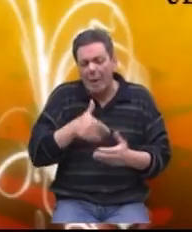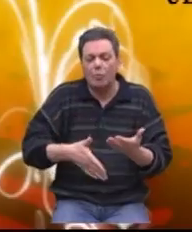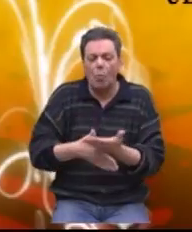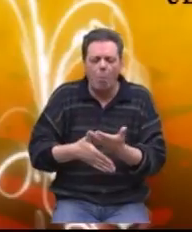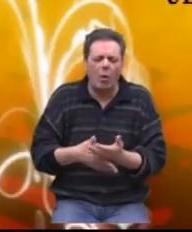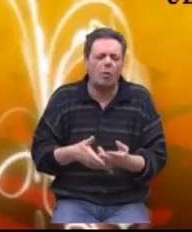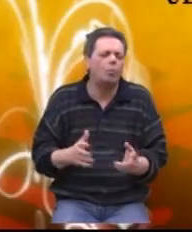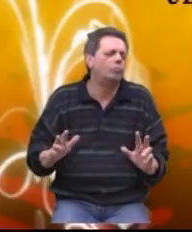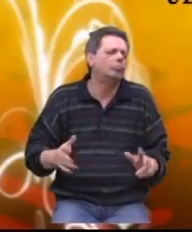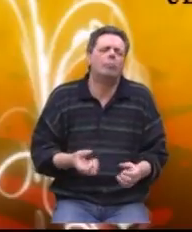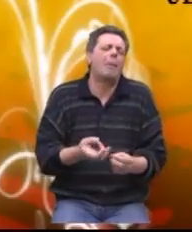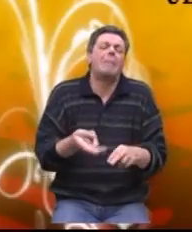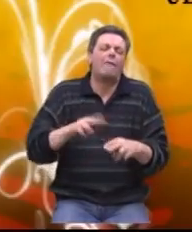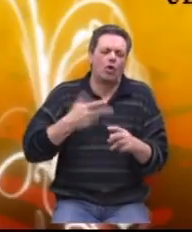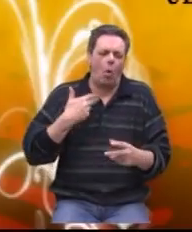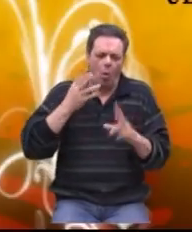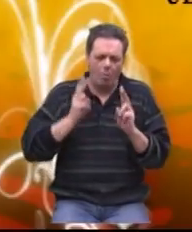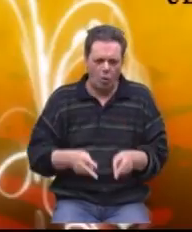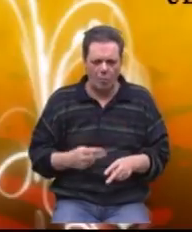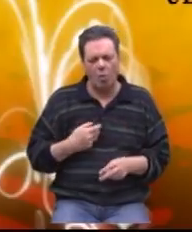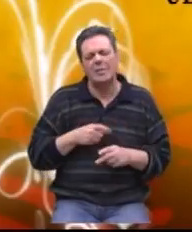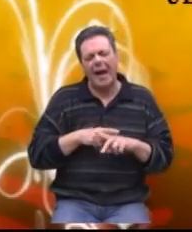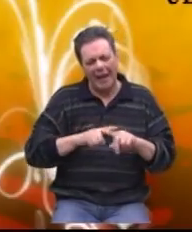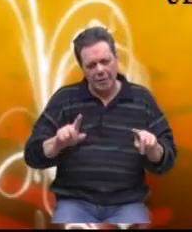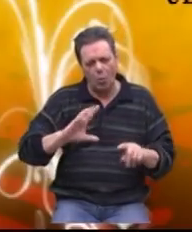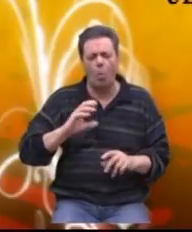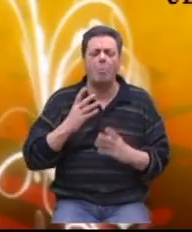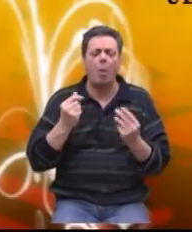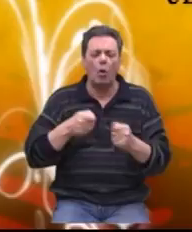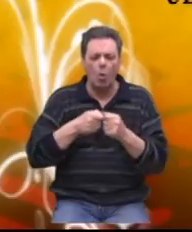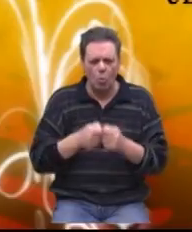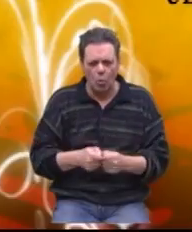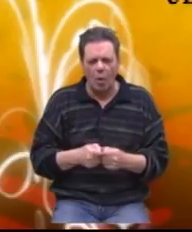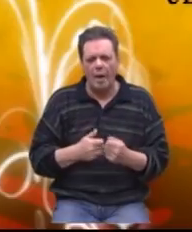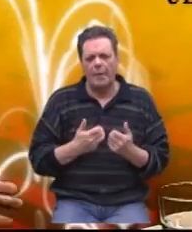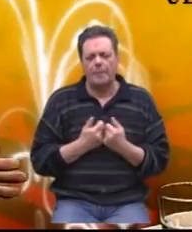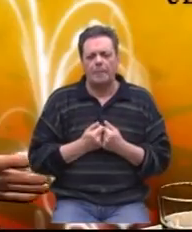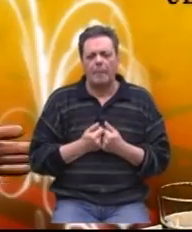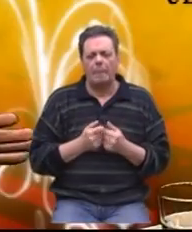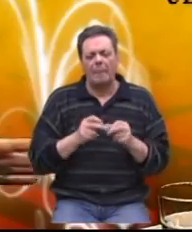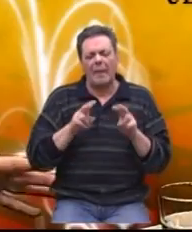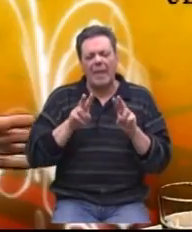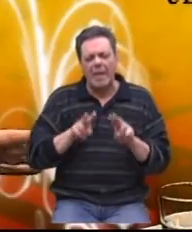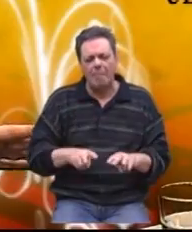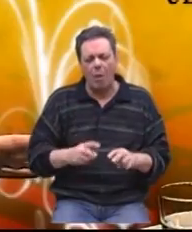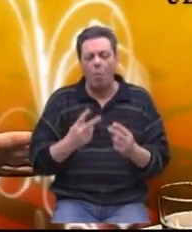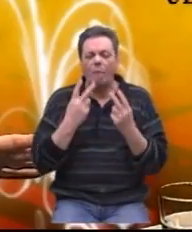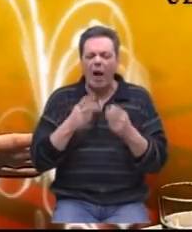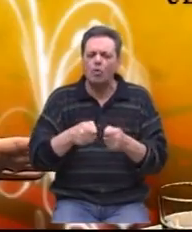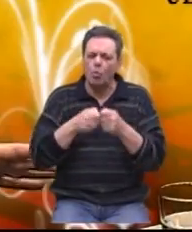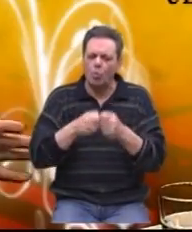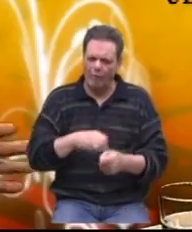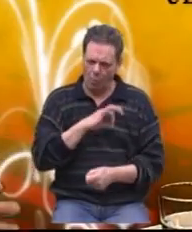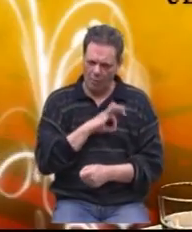najvećoj mogućoj mjeri. Za razliku od brojnih udruga koje, dakle, da rezimiramo, imaju važnu društvenu